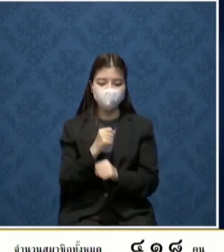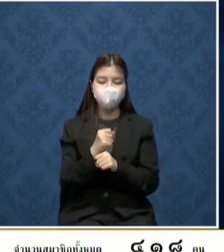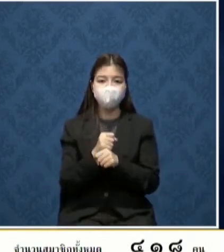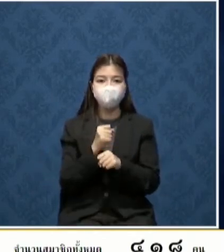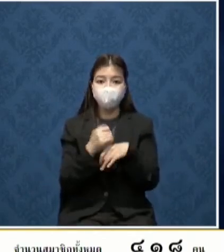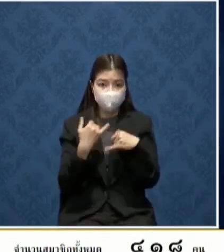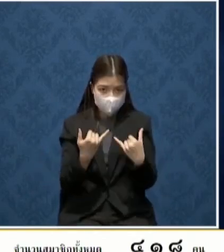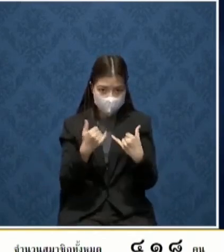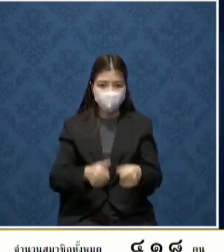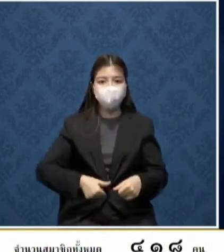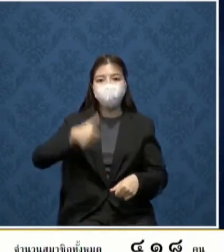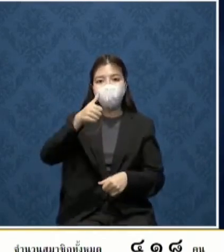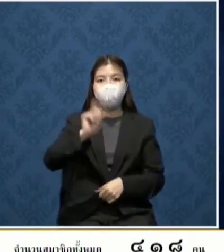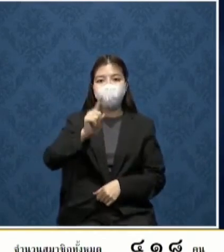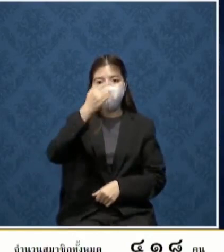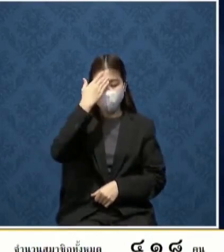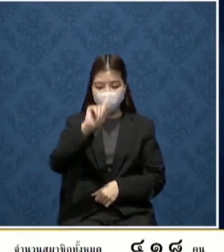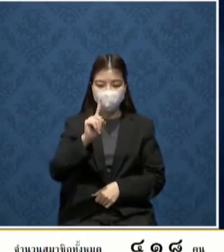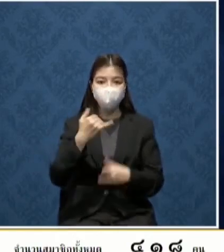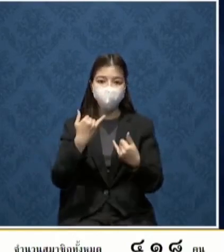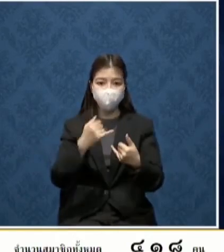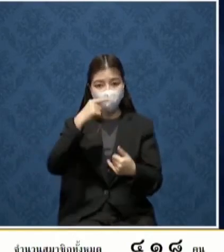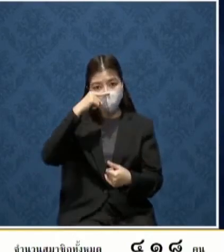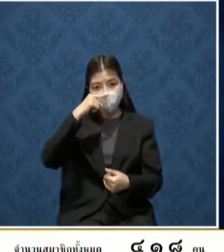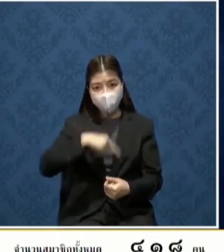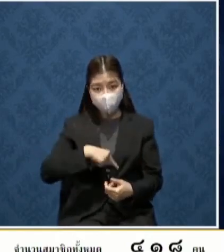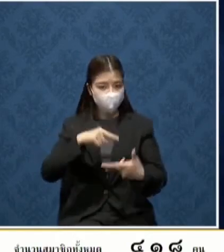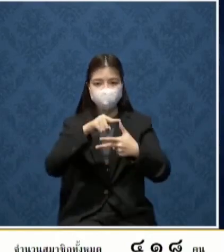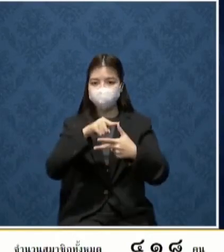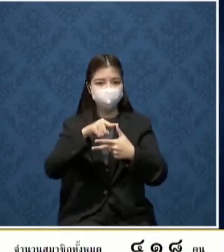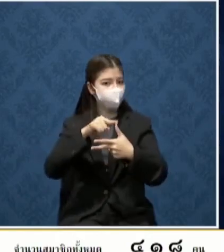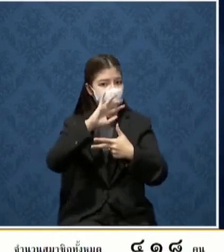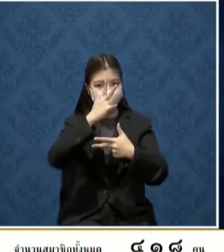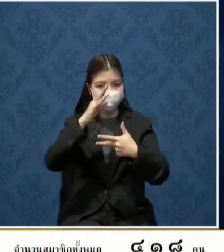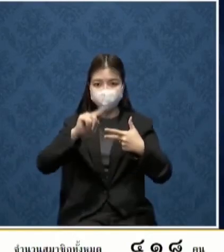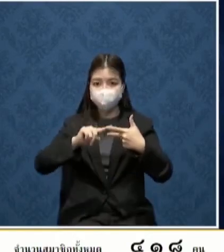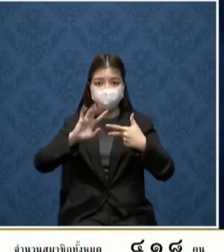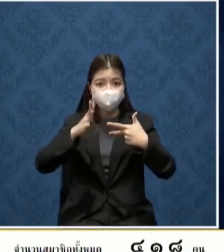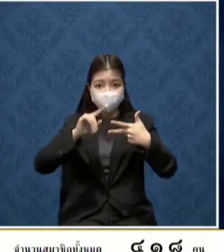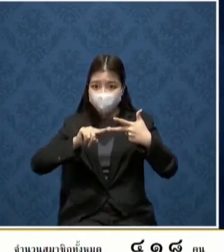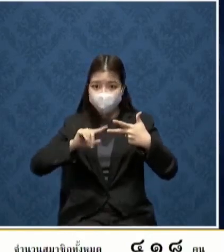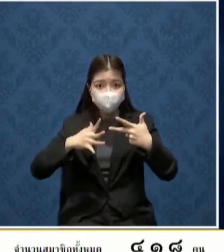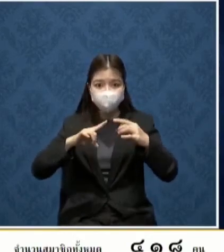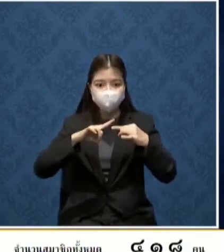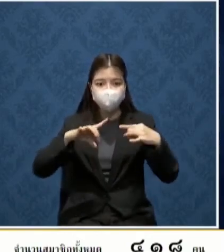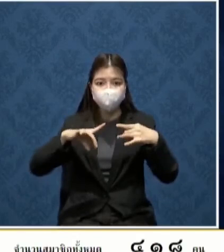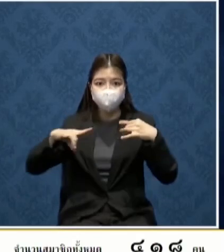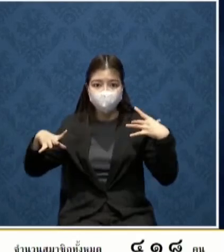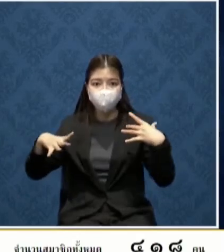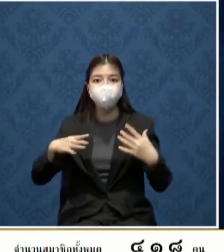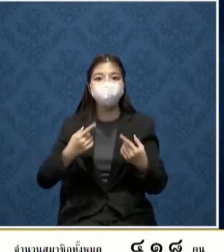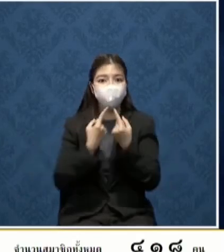อครั้นี้ไปแเพราแ้วาบริษัทนี้จะไม่มีคุสมบัิใน เลยที่กลาวมาใน 3 ข้อมืสัครู่